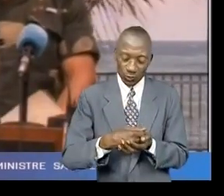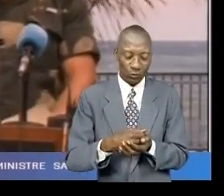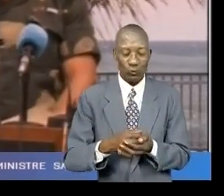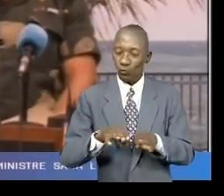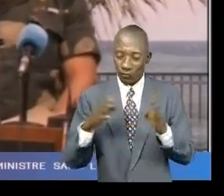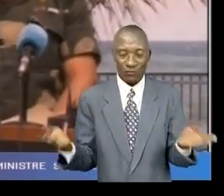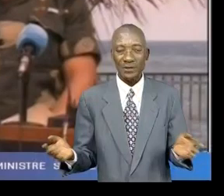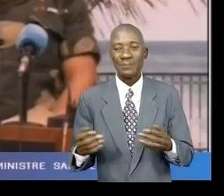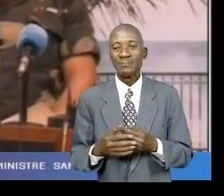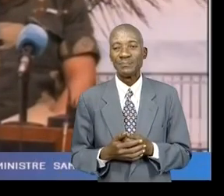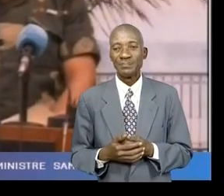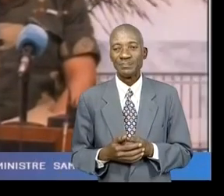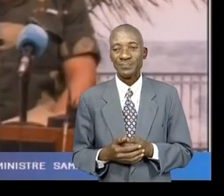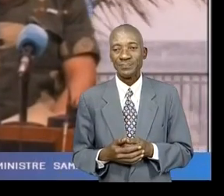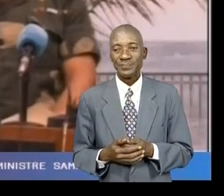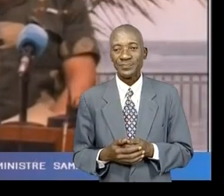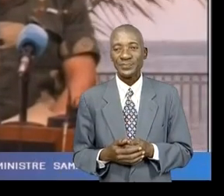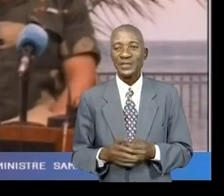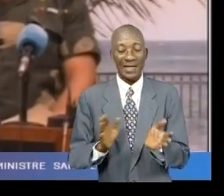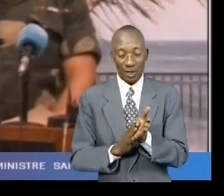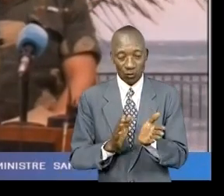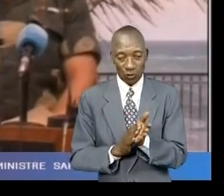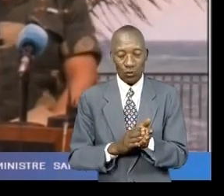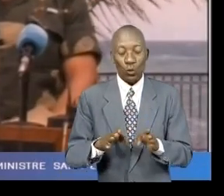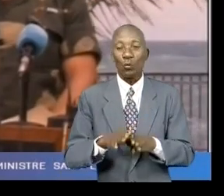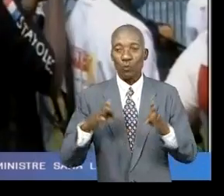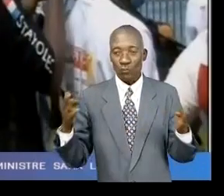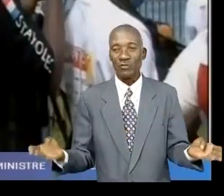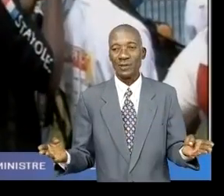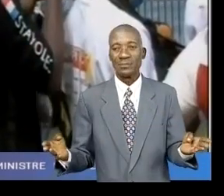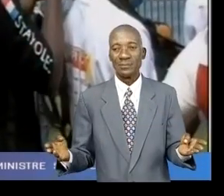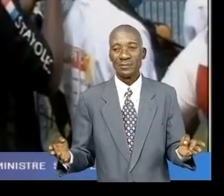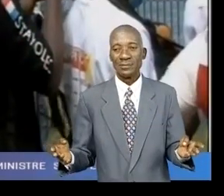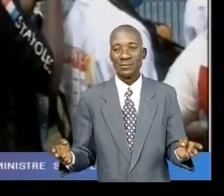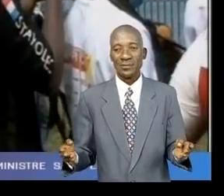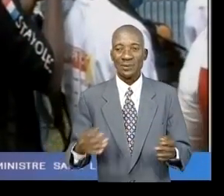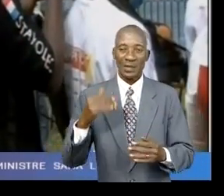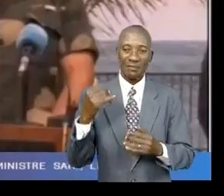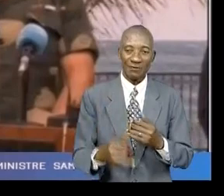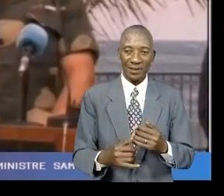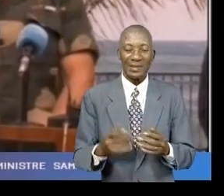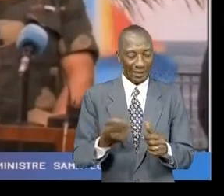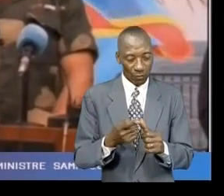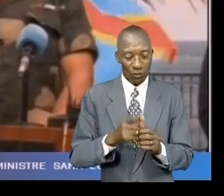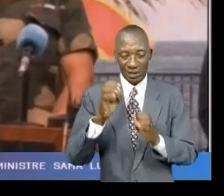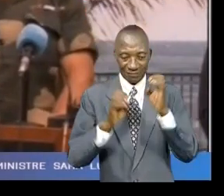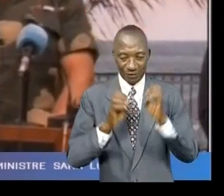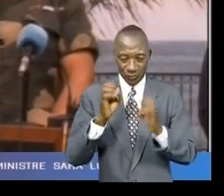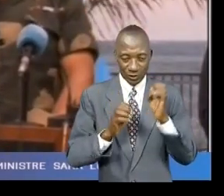L'ouverture des écoles sera effective à la fin de l'évaluation des dégâts. Les